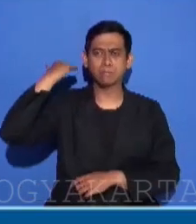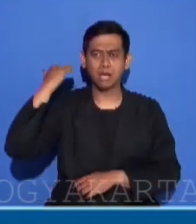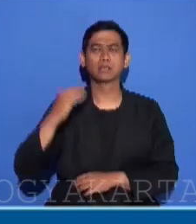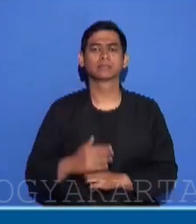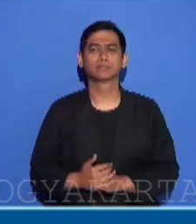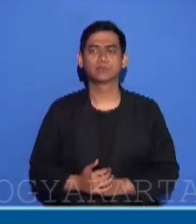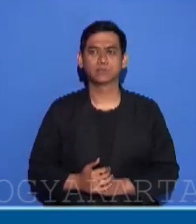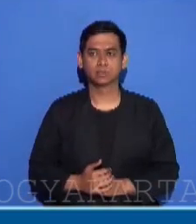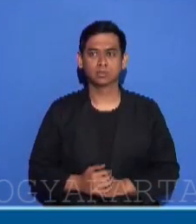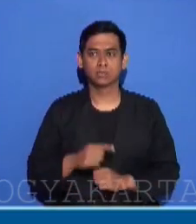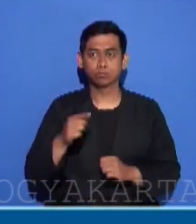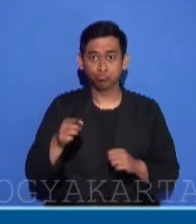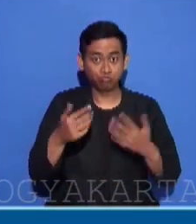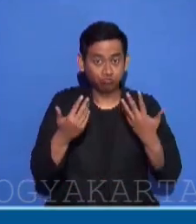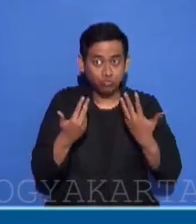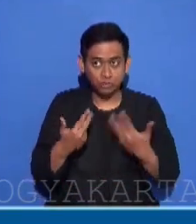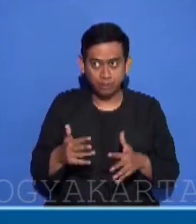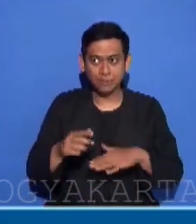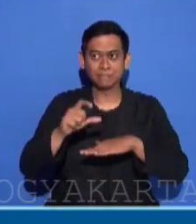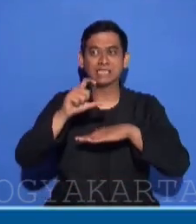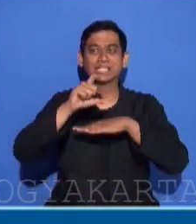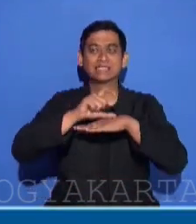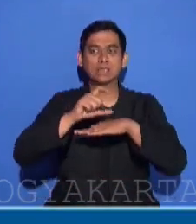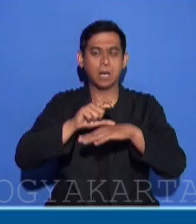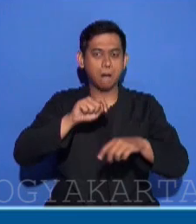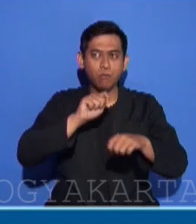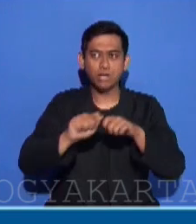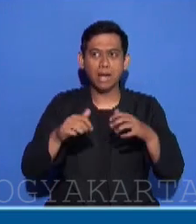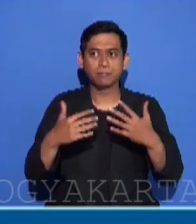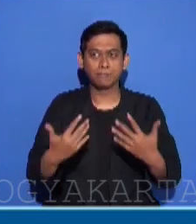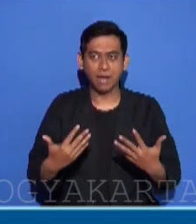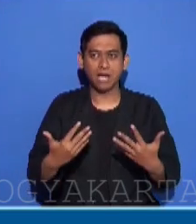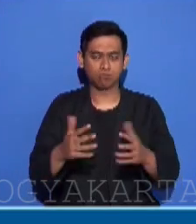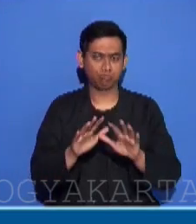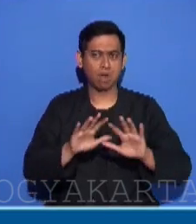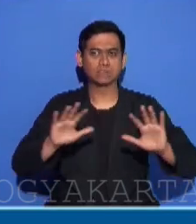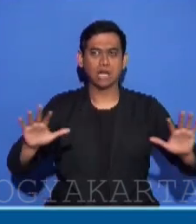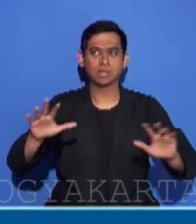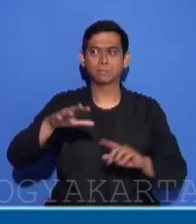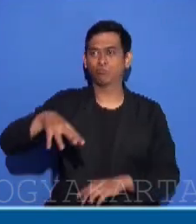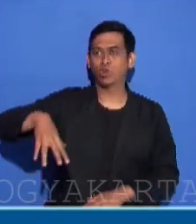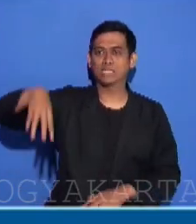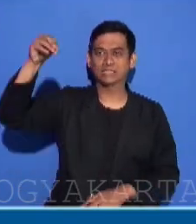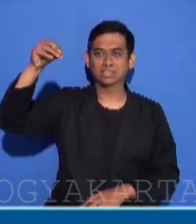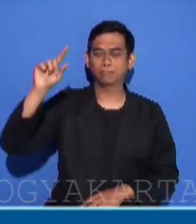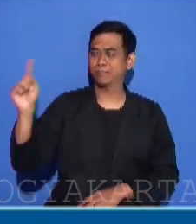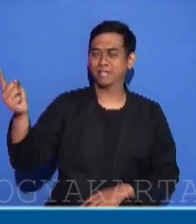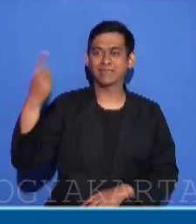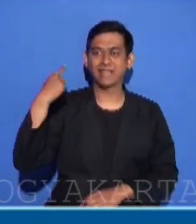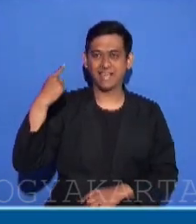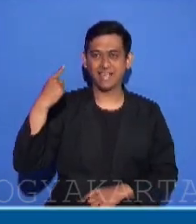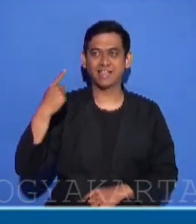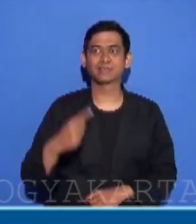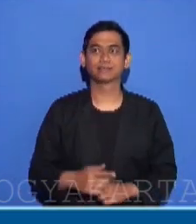Kraton Pleret menika dipun bangun kanthi maneka WNI sron minangka pusat pemerintahan salah setunggalipun injih menika